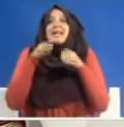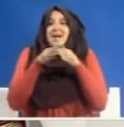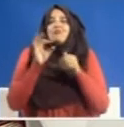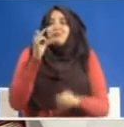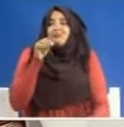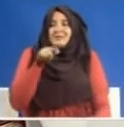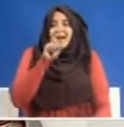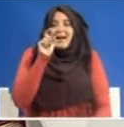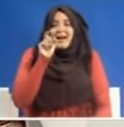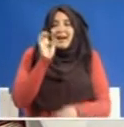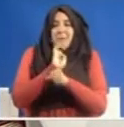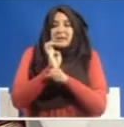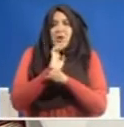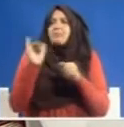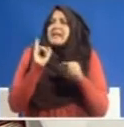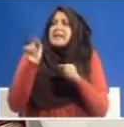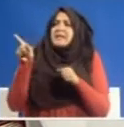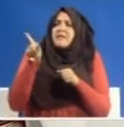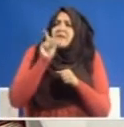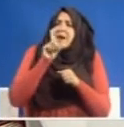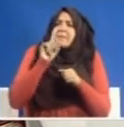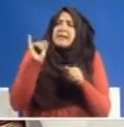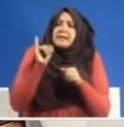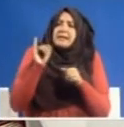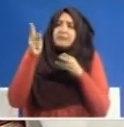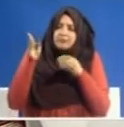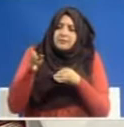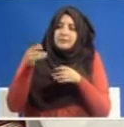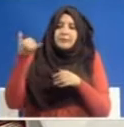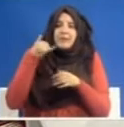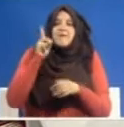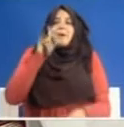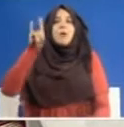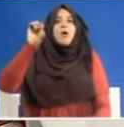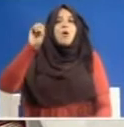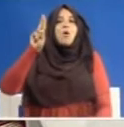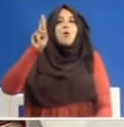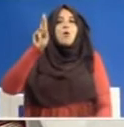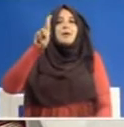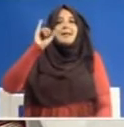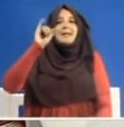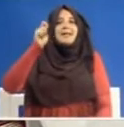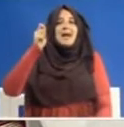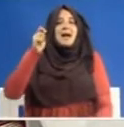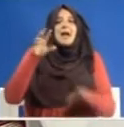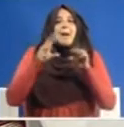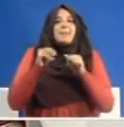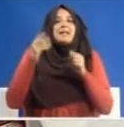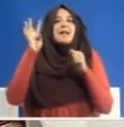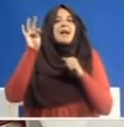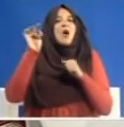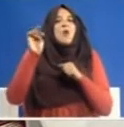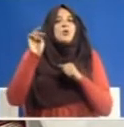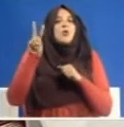نعم فضلي أختي كريمة، من معي والاسم من أين؟ أنا حورية متباز. أهلا وسهلا بك أخت حورية، تفضلي